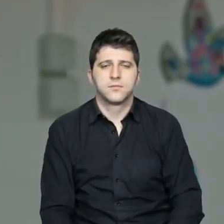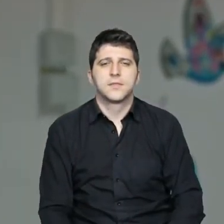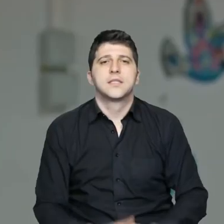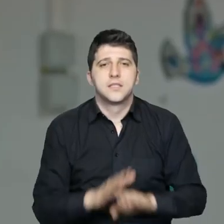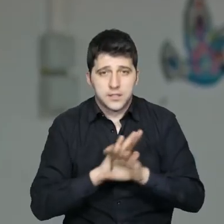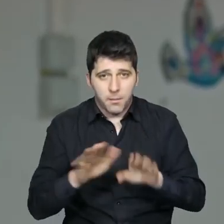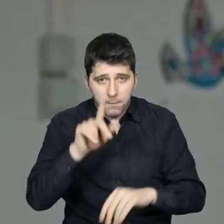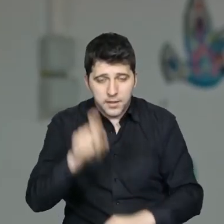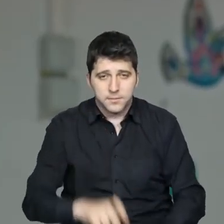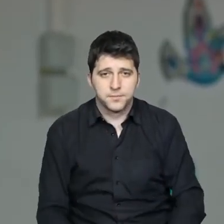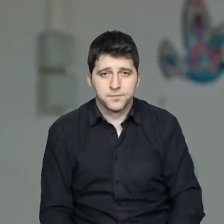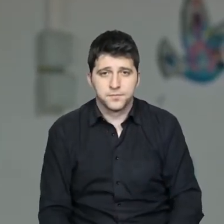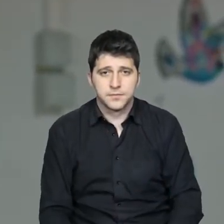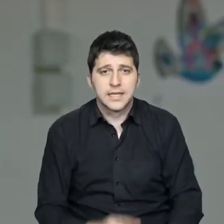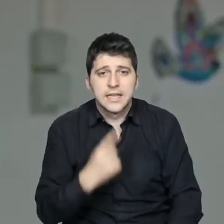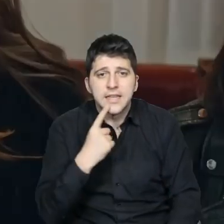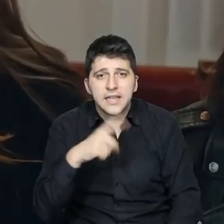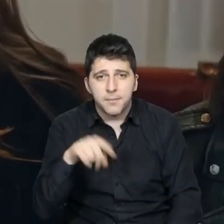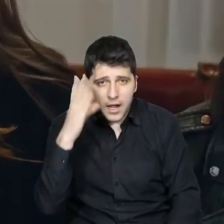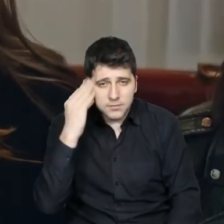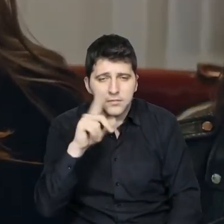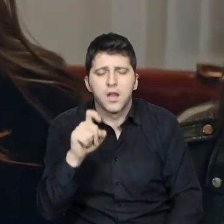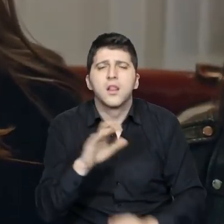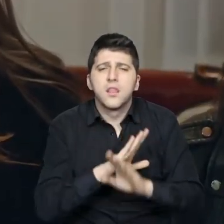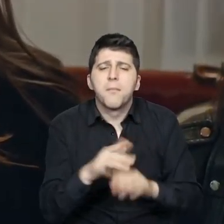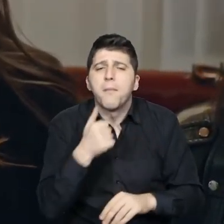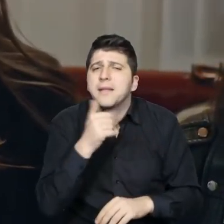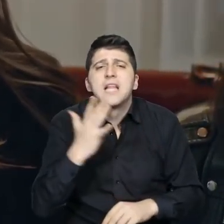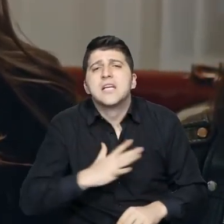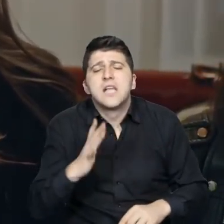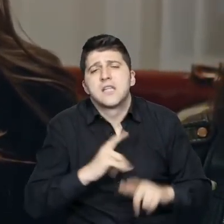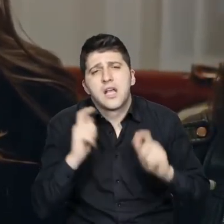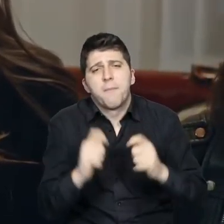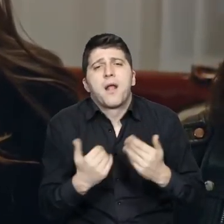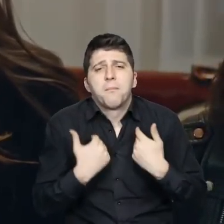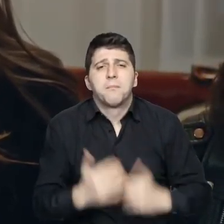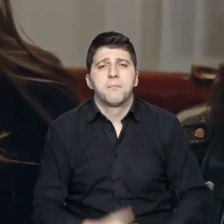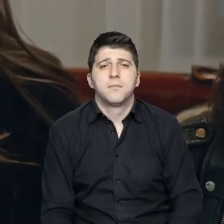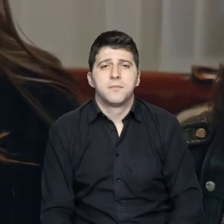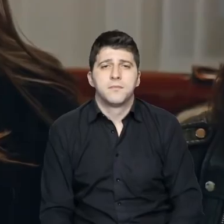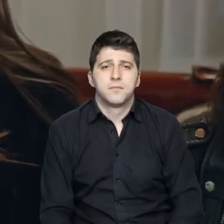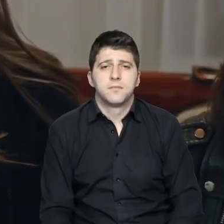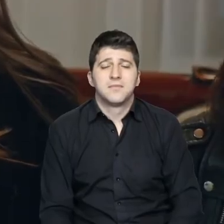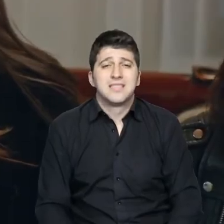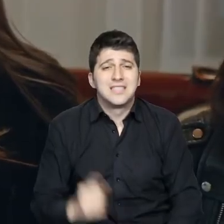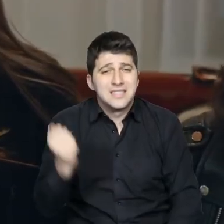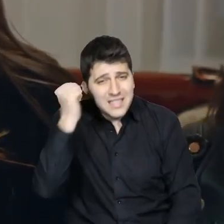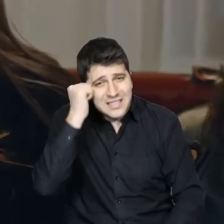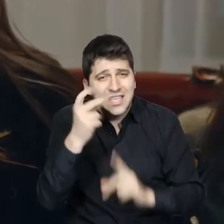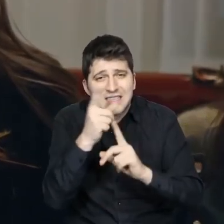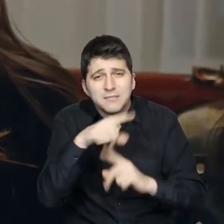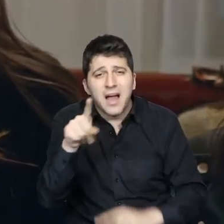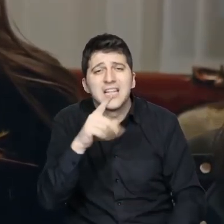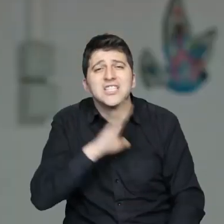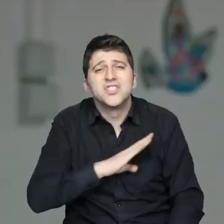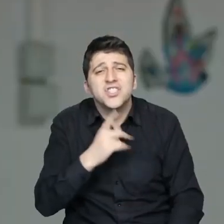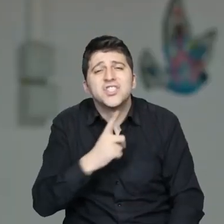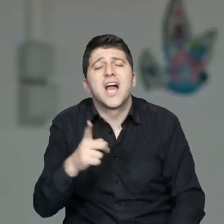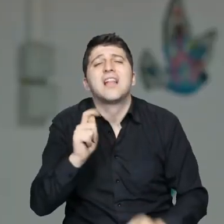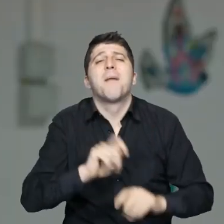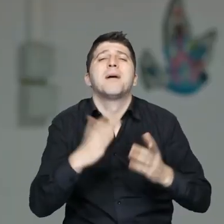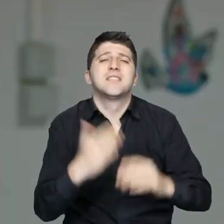Tamam mı? Dediklerim anlaşıldı mı? Tamam baba, ne istersen yapalım da. Keşke İsmail'leri şikayet